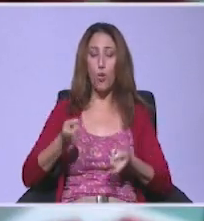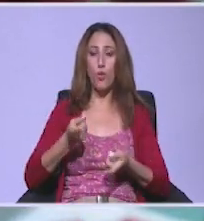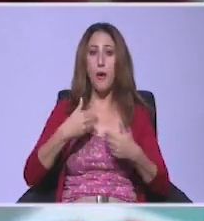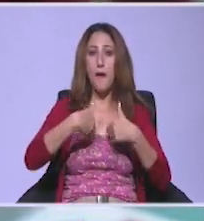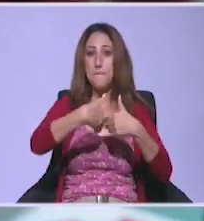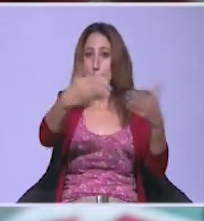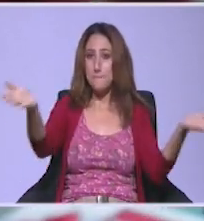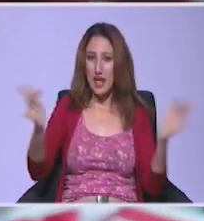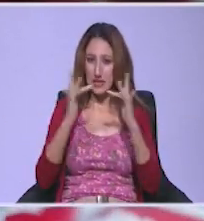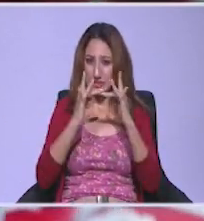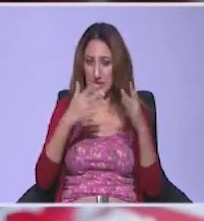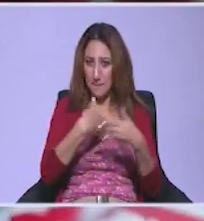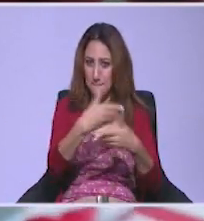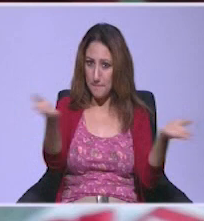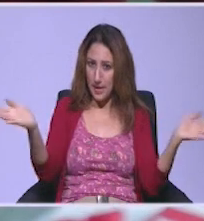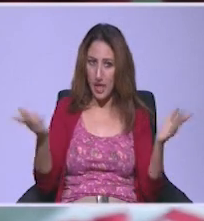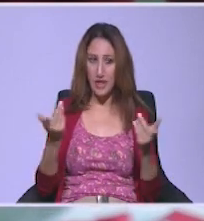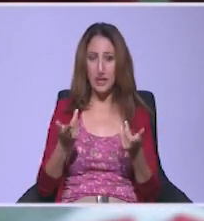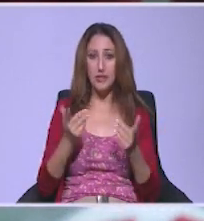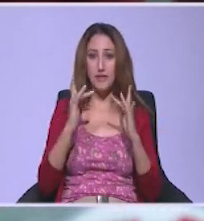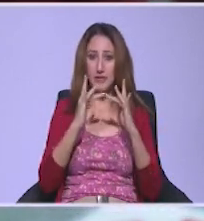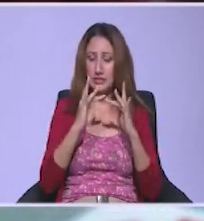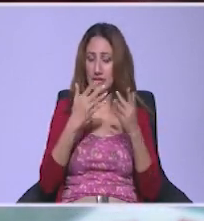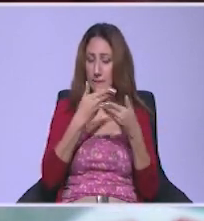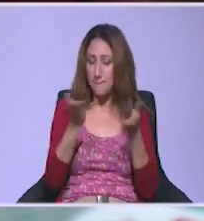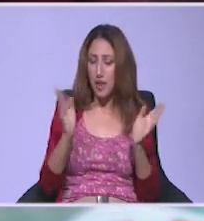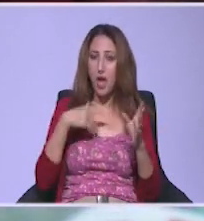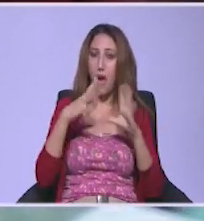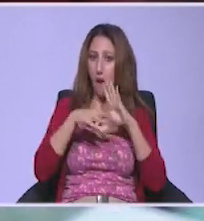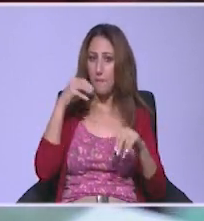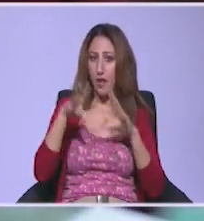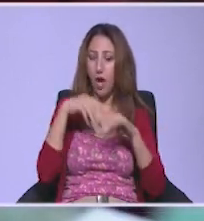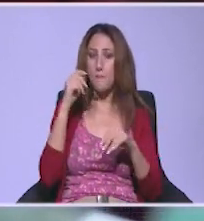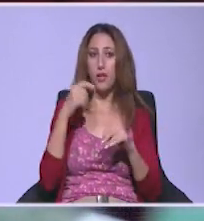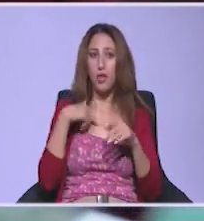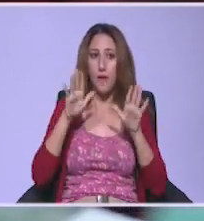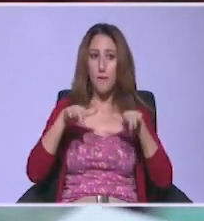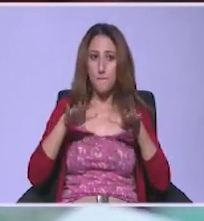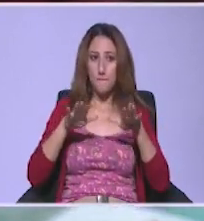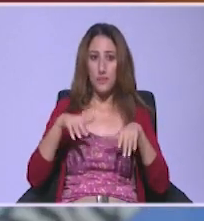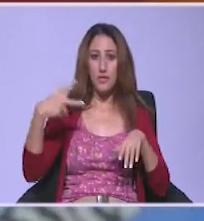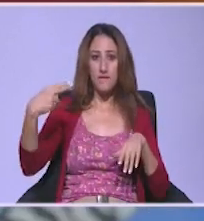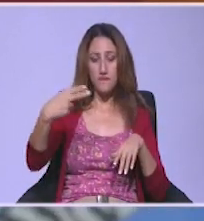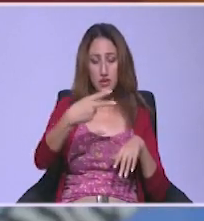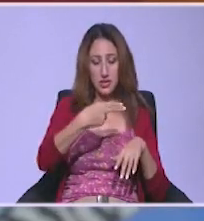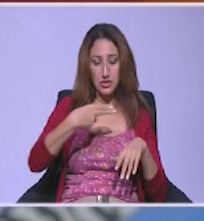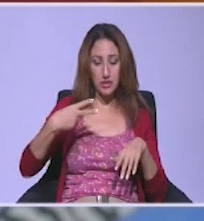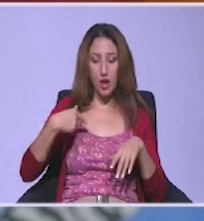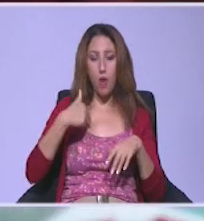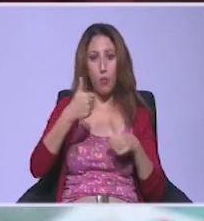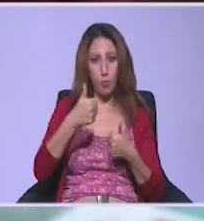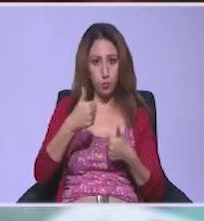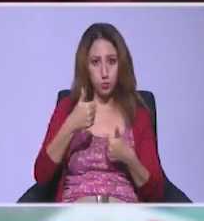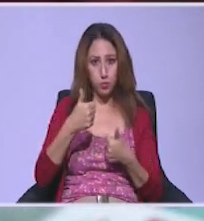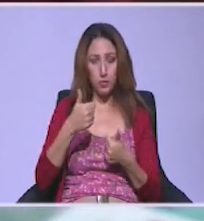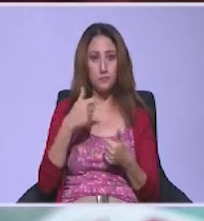الملايات دي وفرش السراير وكده، يعني بعرف اشتغل عليه. انا كنت في البلد بفصل هدوم، فطبعا انا عامل الحاجه اللي